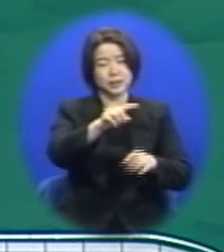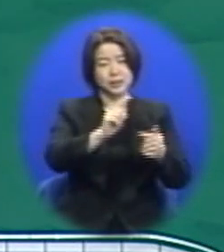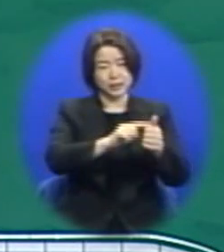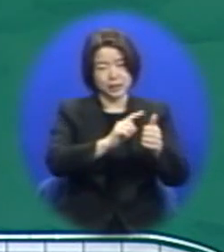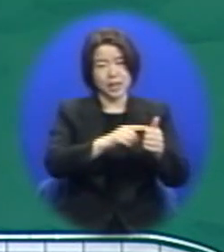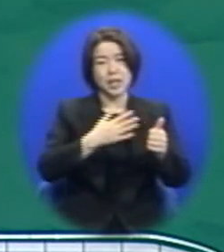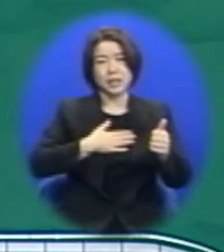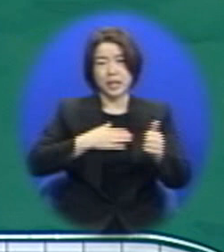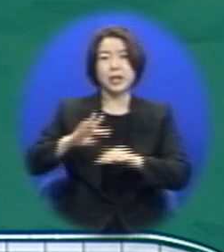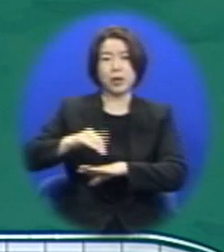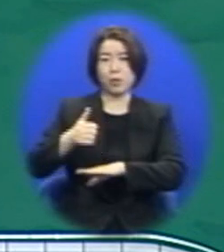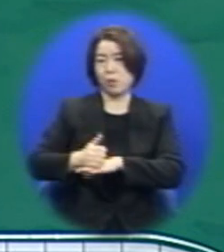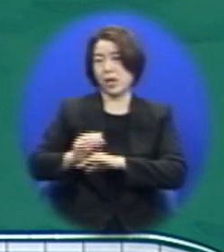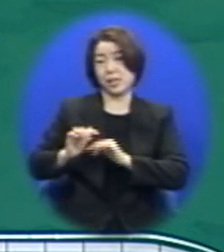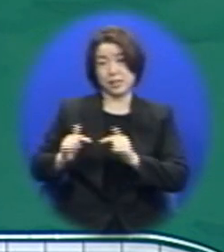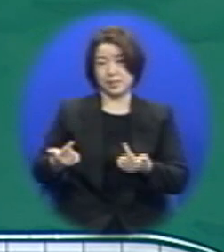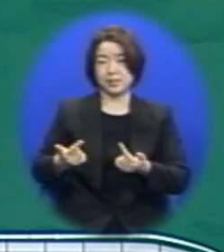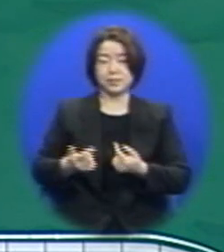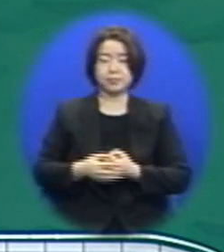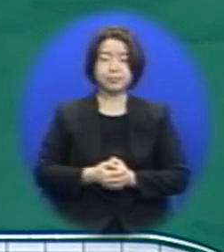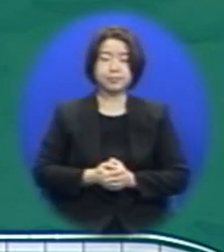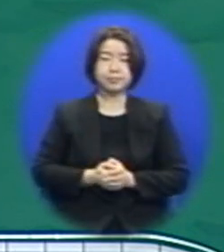아니잖아.